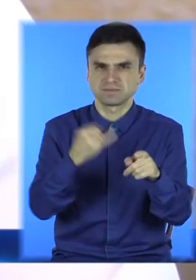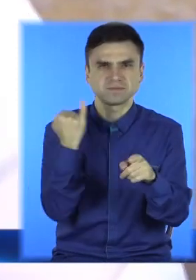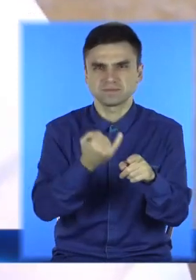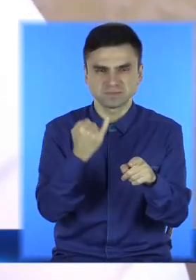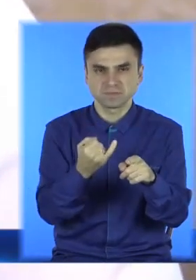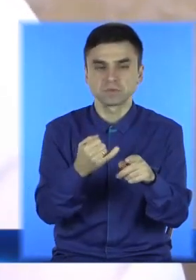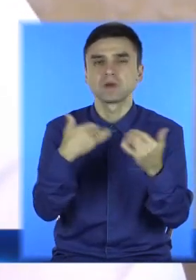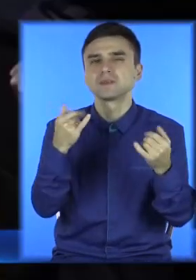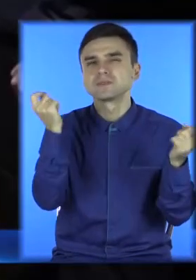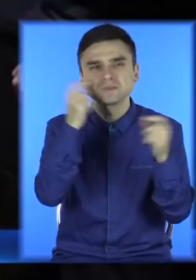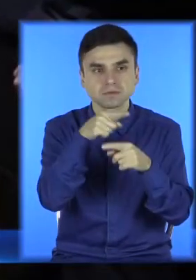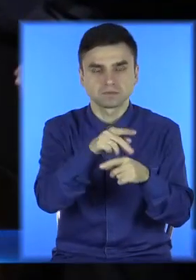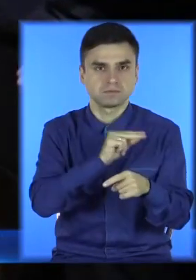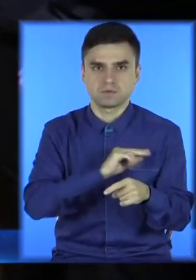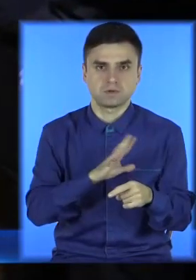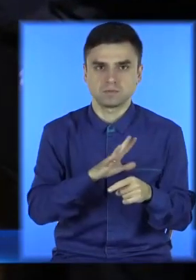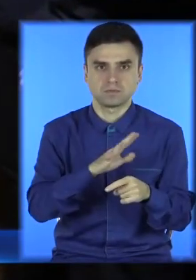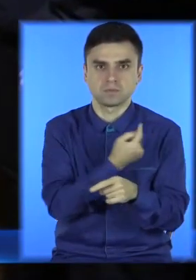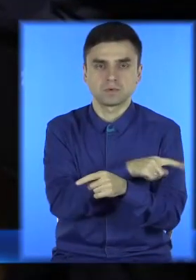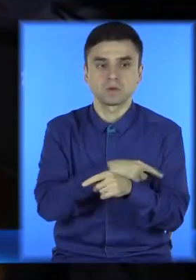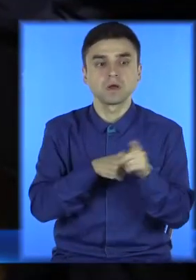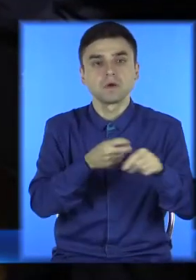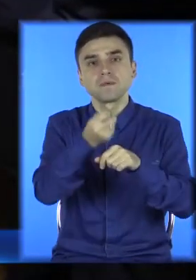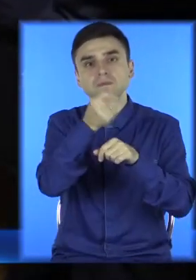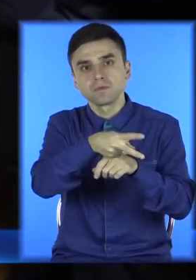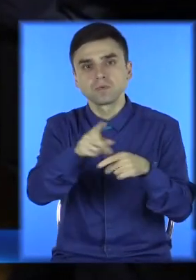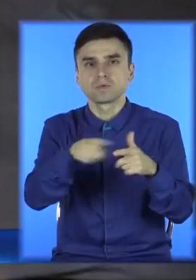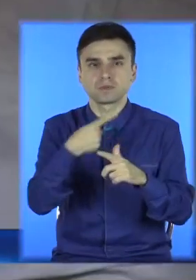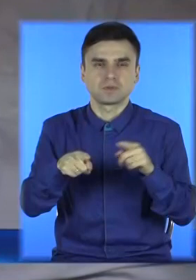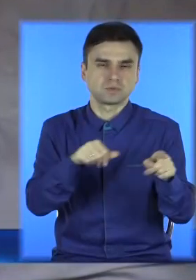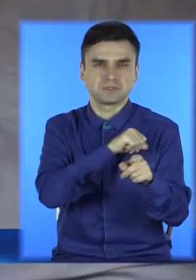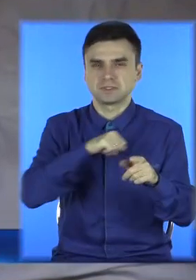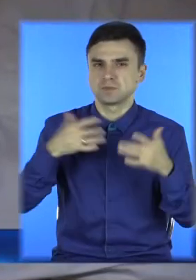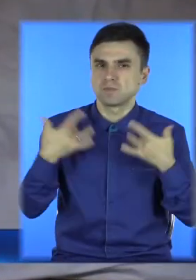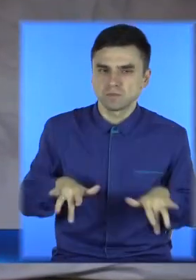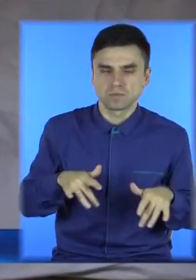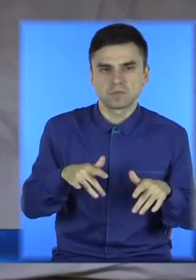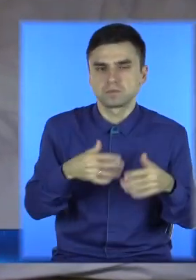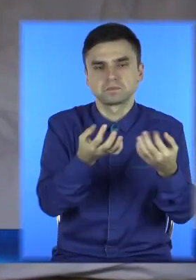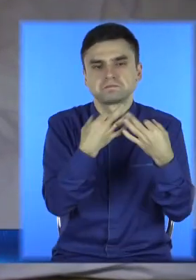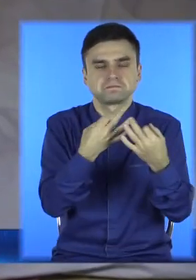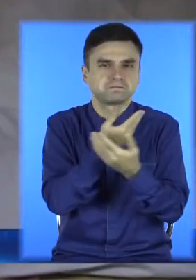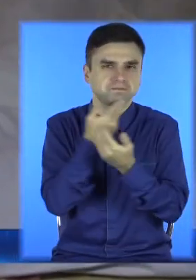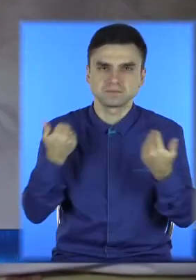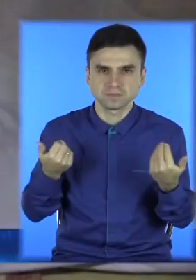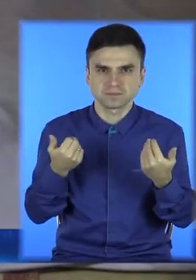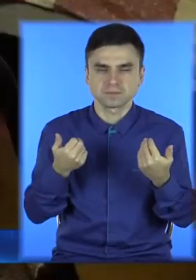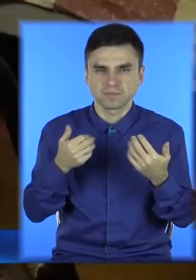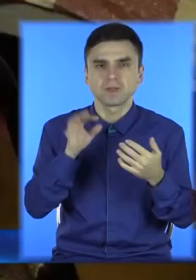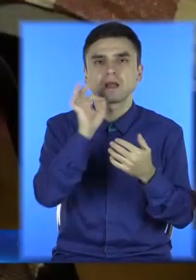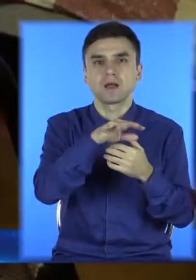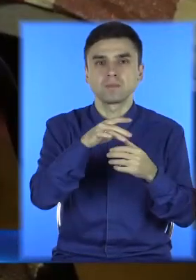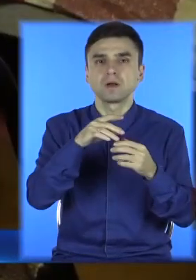не повідомляють. Нагадаю, на Сергія Скульбу неодноразово скаржились його пацієнти, які після лікування залишились